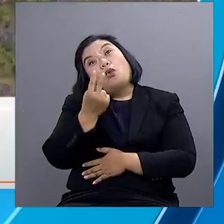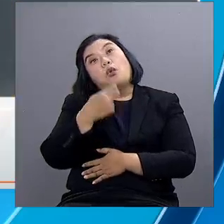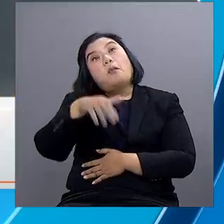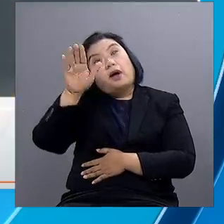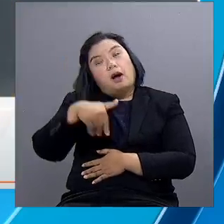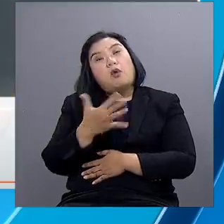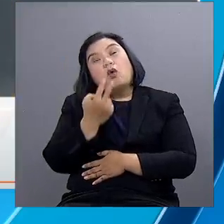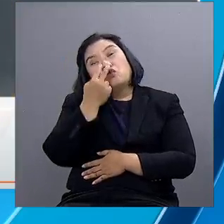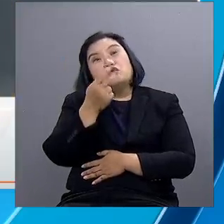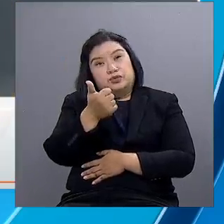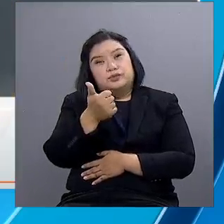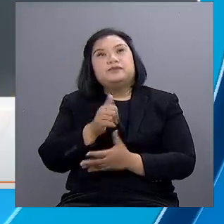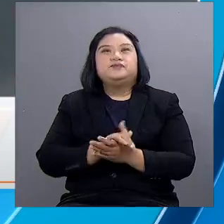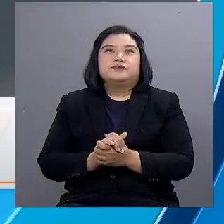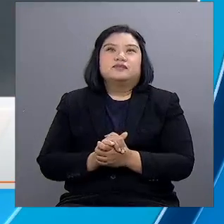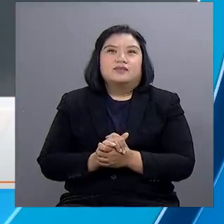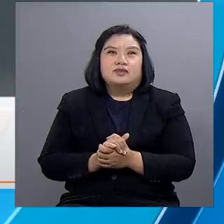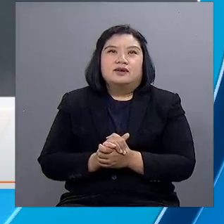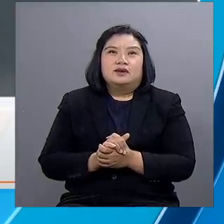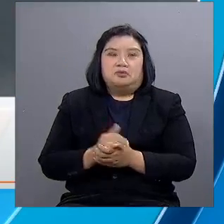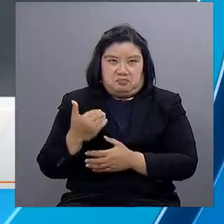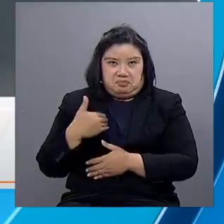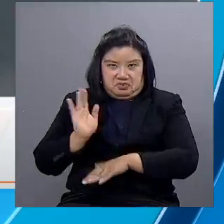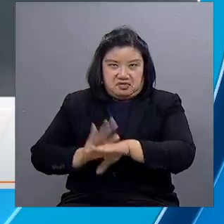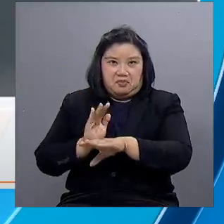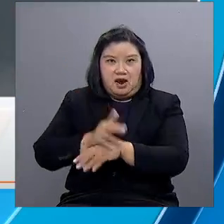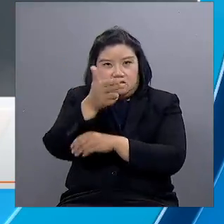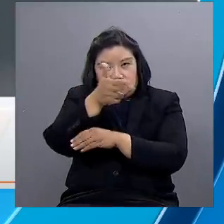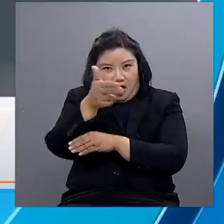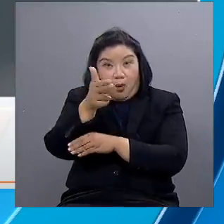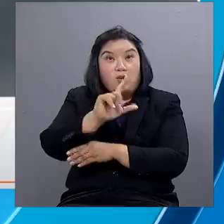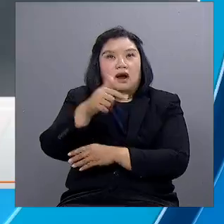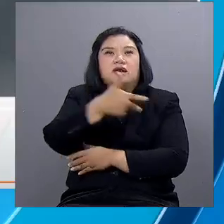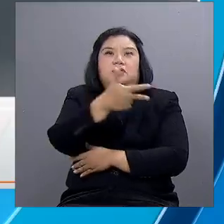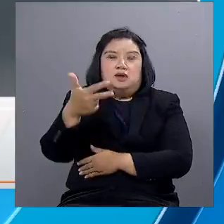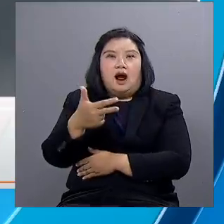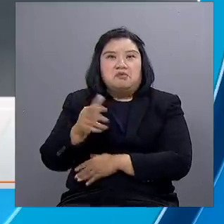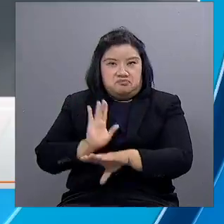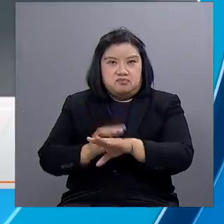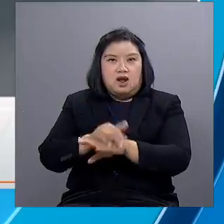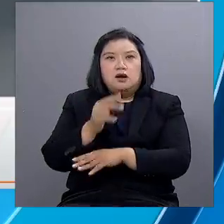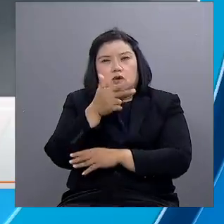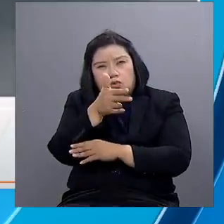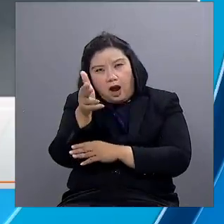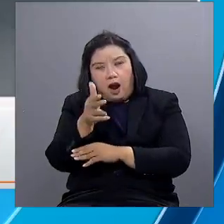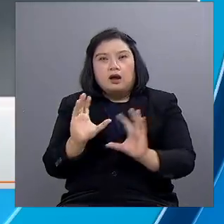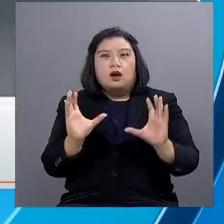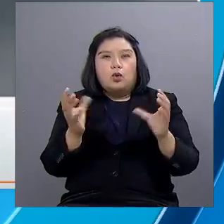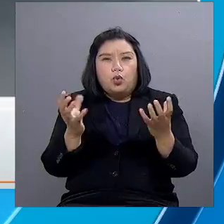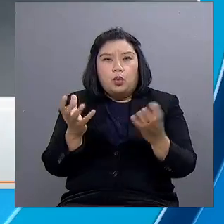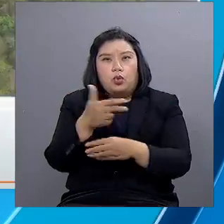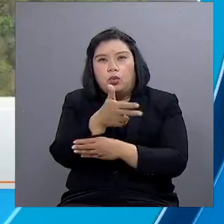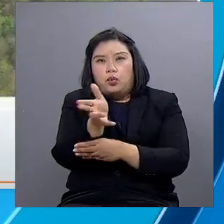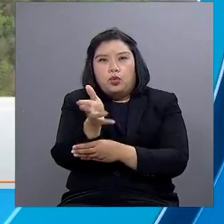คือช่างภาพของไทย PBS นะที่คุณผู้ชมได้เห็นภาพ สวยๆ โดรนสวยๆหลายๆครั้งในรายการของเราเนี่ยก็เป็นฝีมือ